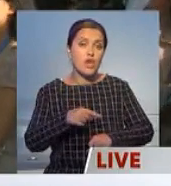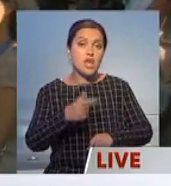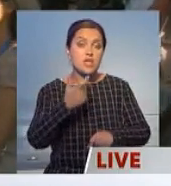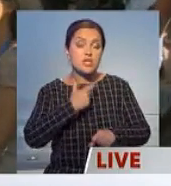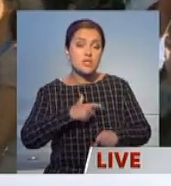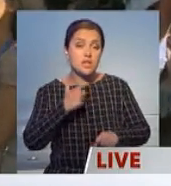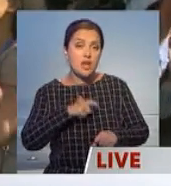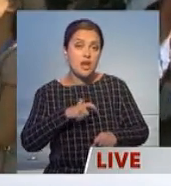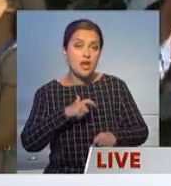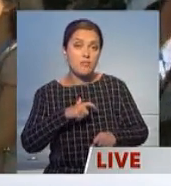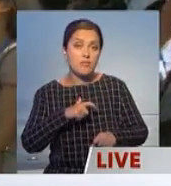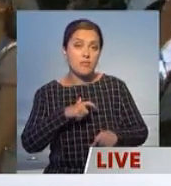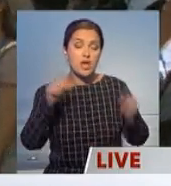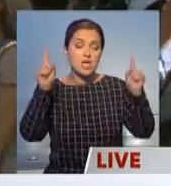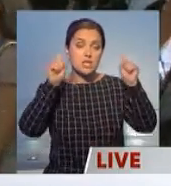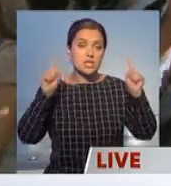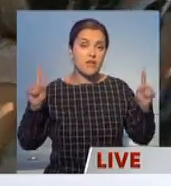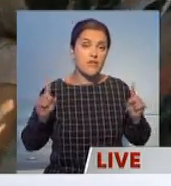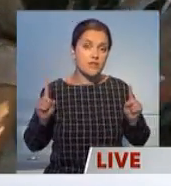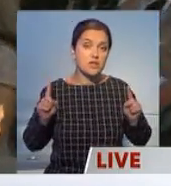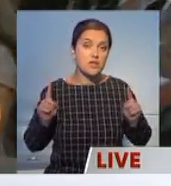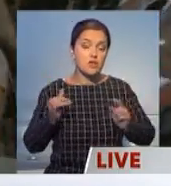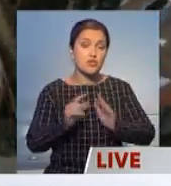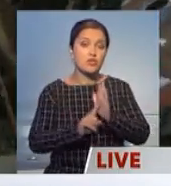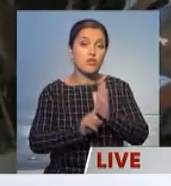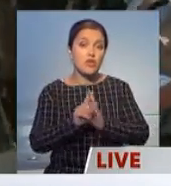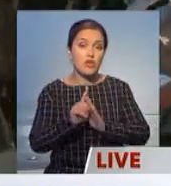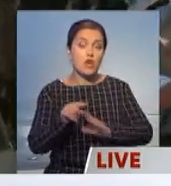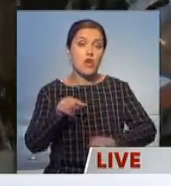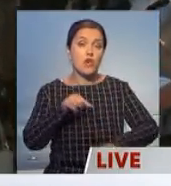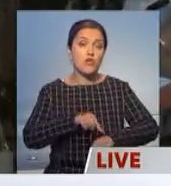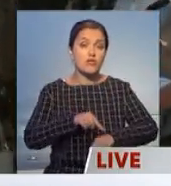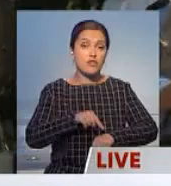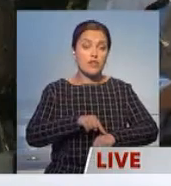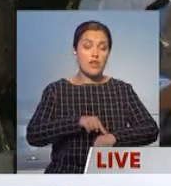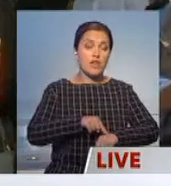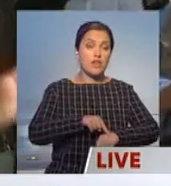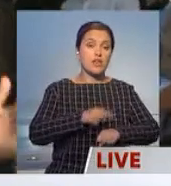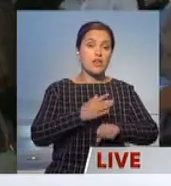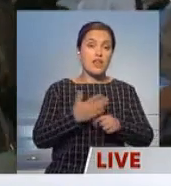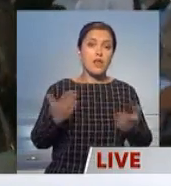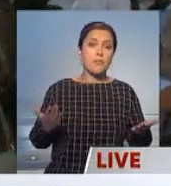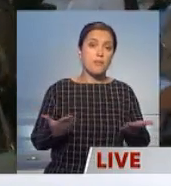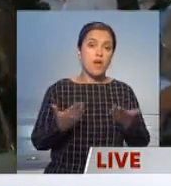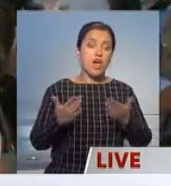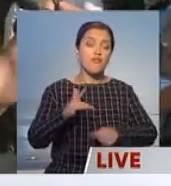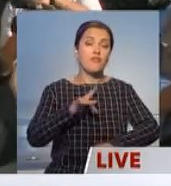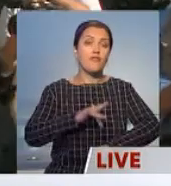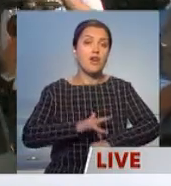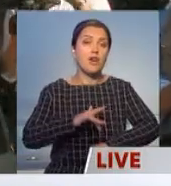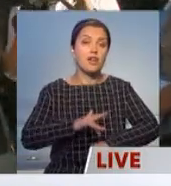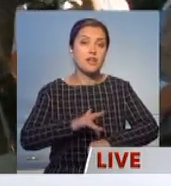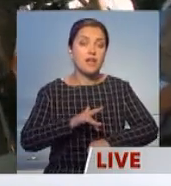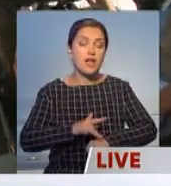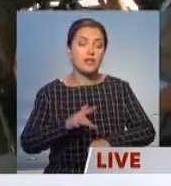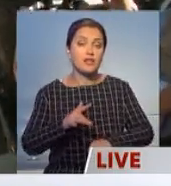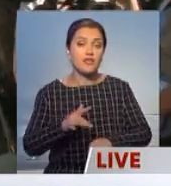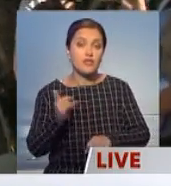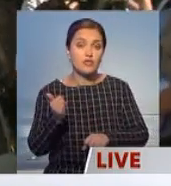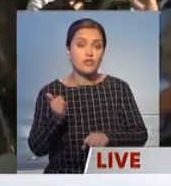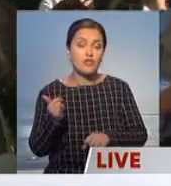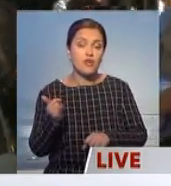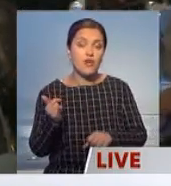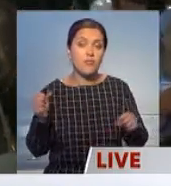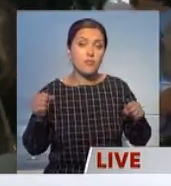настоящей звездой. Здесь начинаешь себя чувствовать, а все благодаря поддержке фанатов, которые вот стоят здесь за